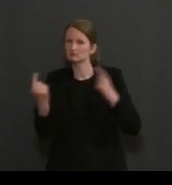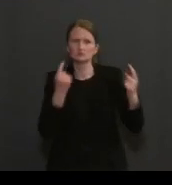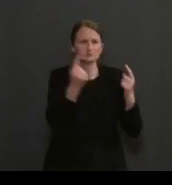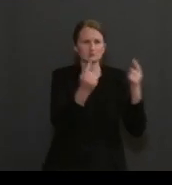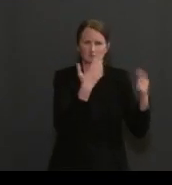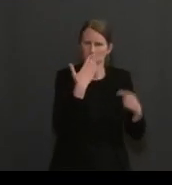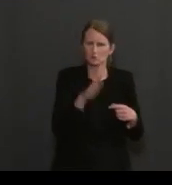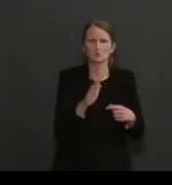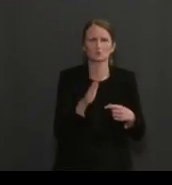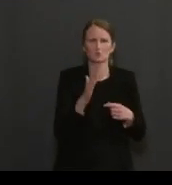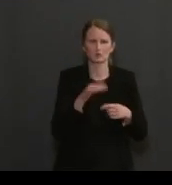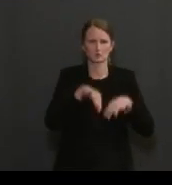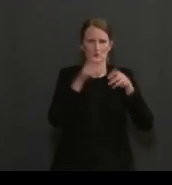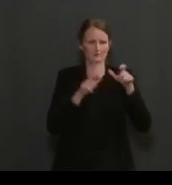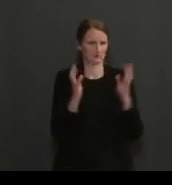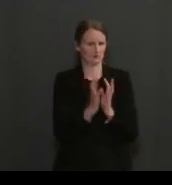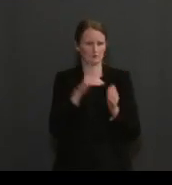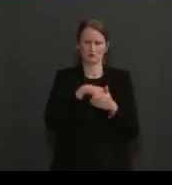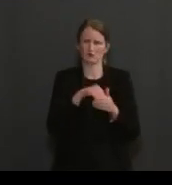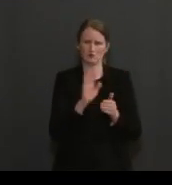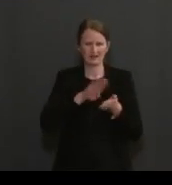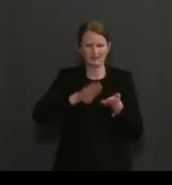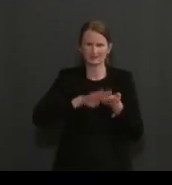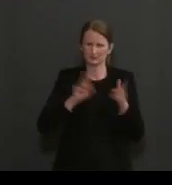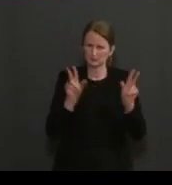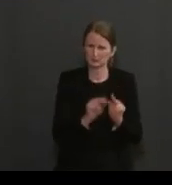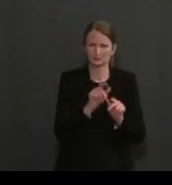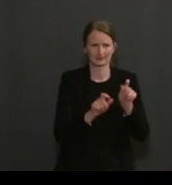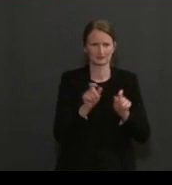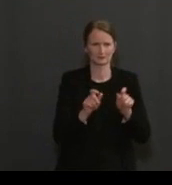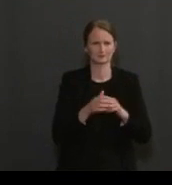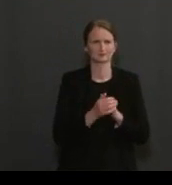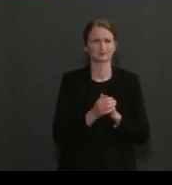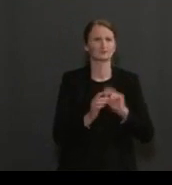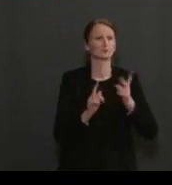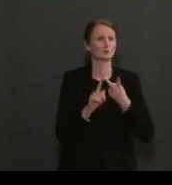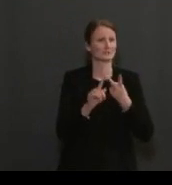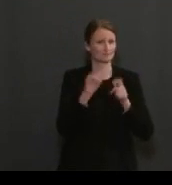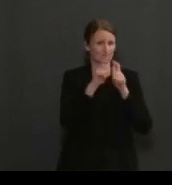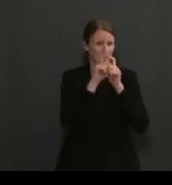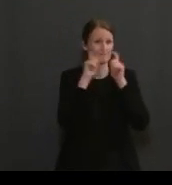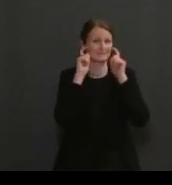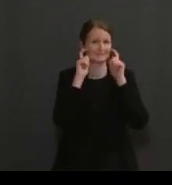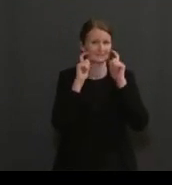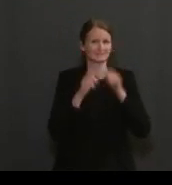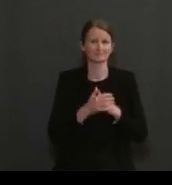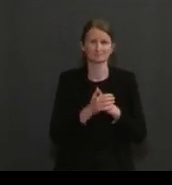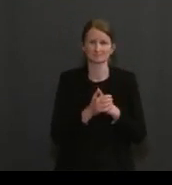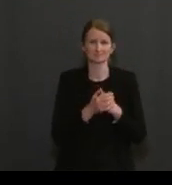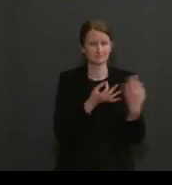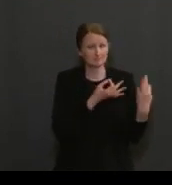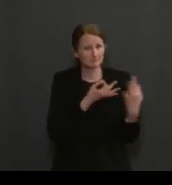c'est de porter un masque. De porter un masque le plus fréquemment possible, parce que le masque aura un impact sur la formation de